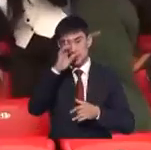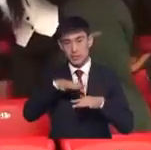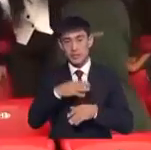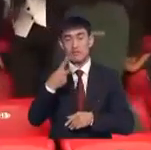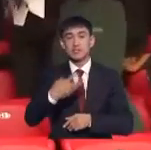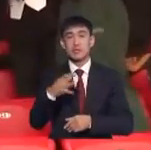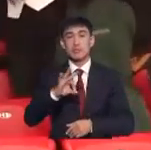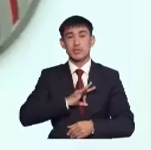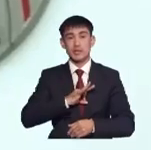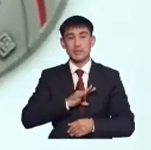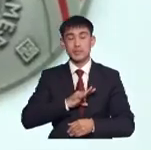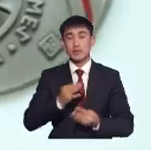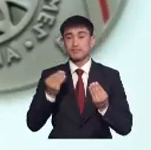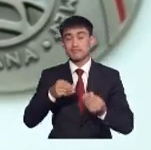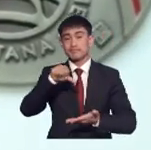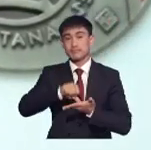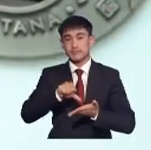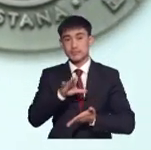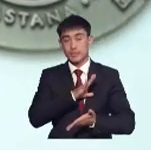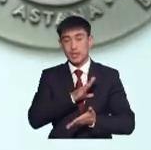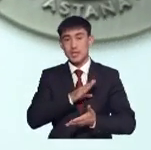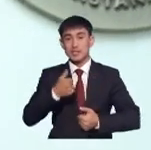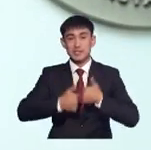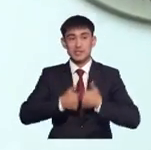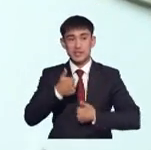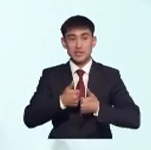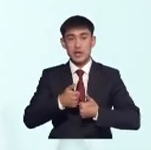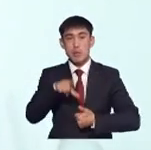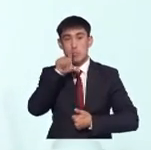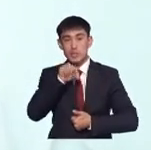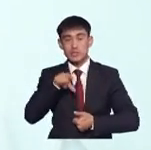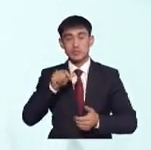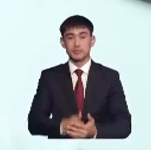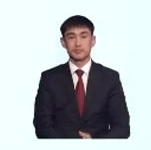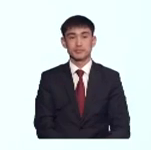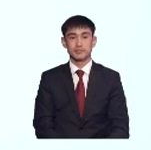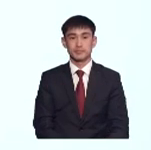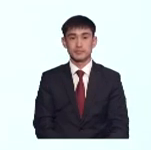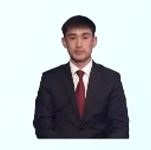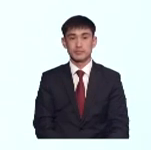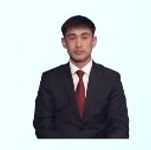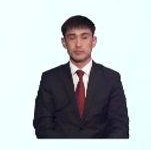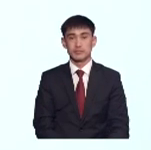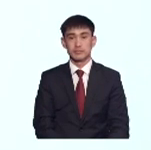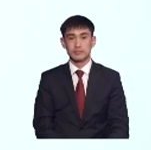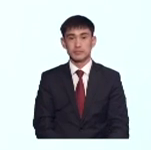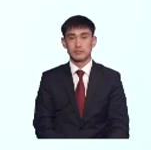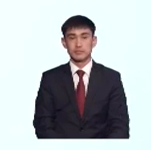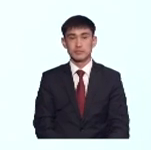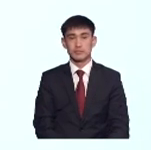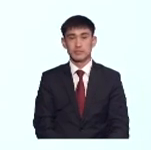25 медалей. Триумфальных выступлений стали состязания с ловчими птицами. Карина Закриева по материалам интернет-ресурсов.